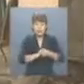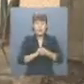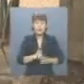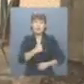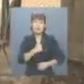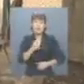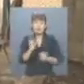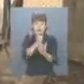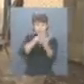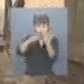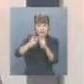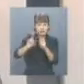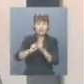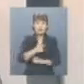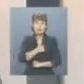ค่ะ